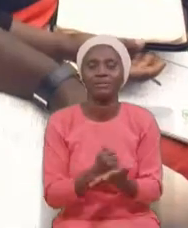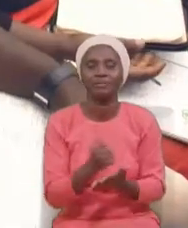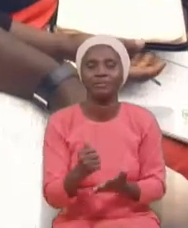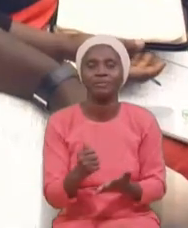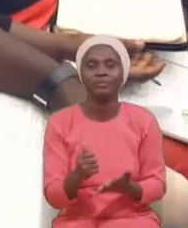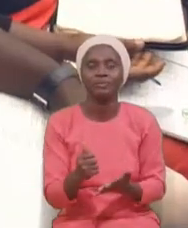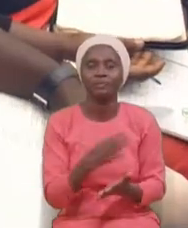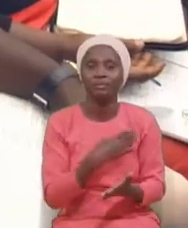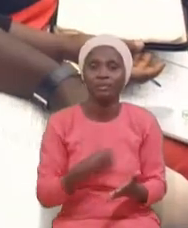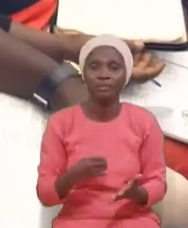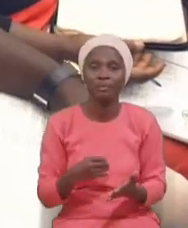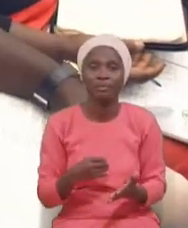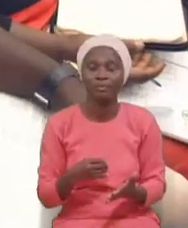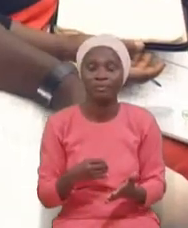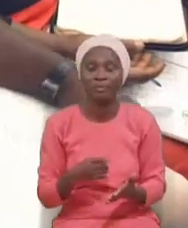l'ôter.